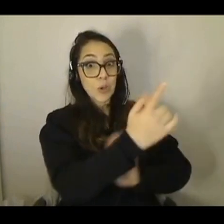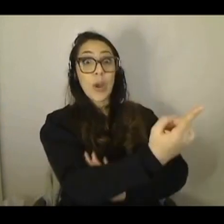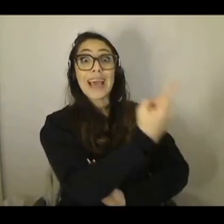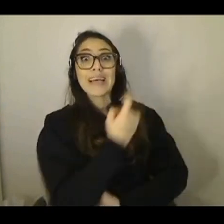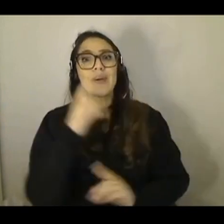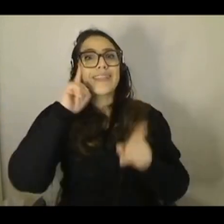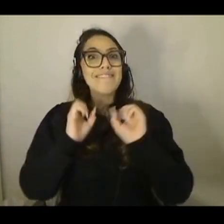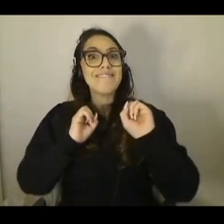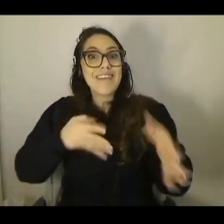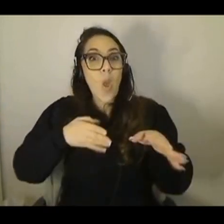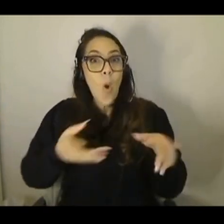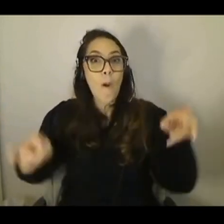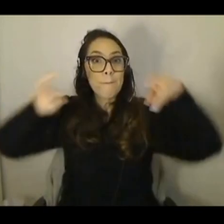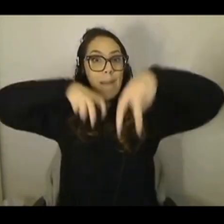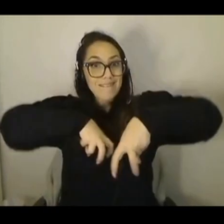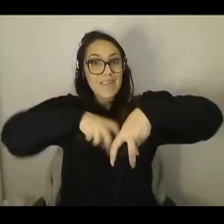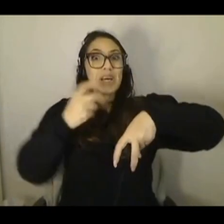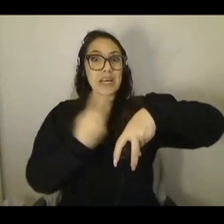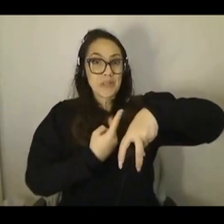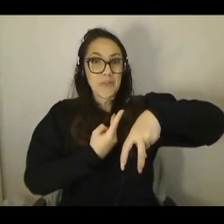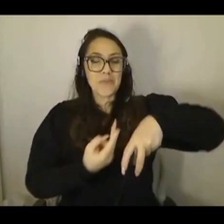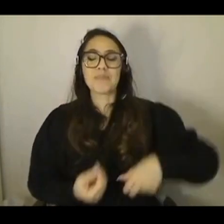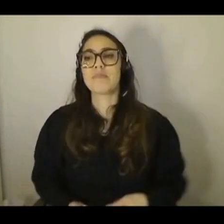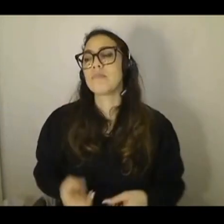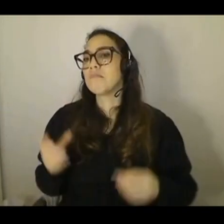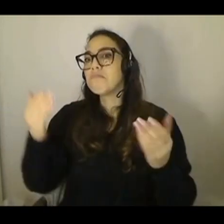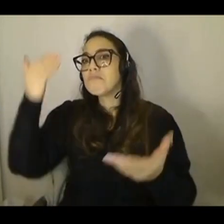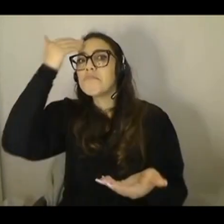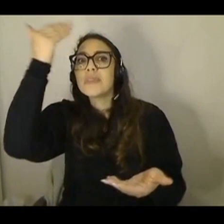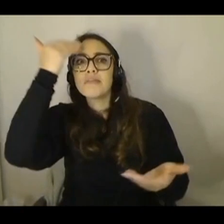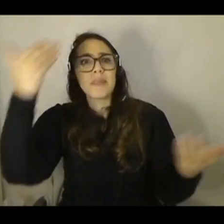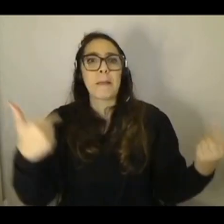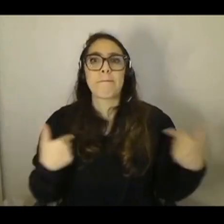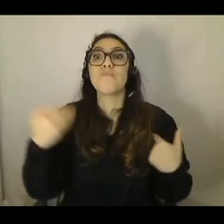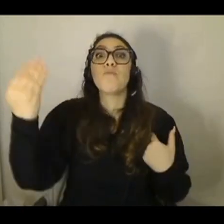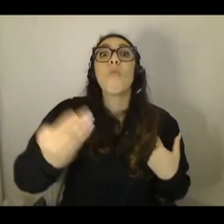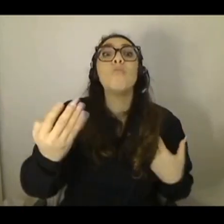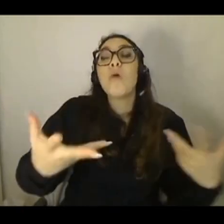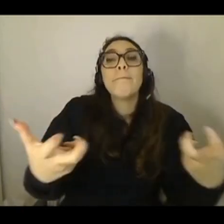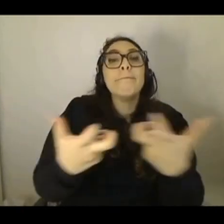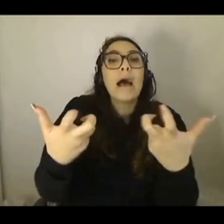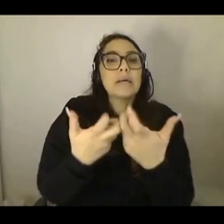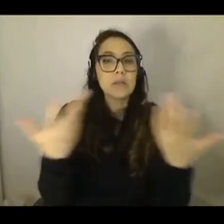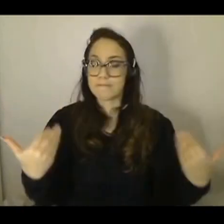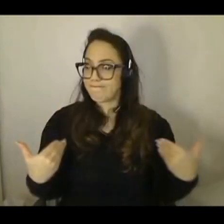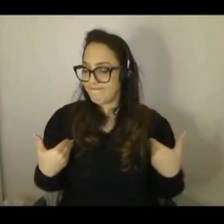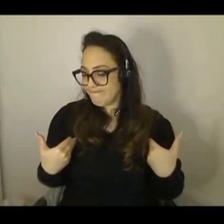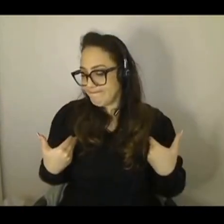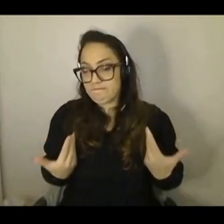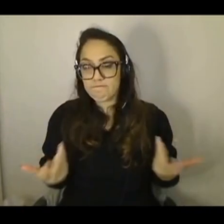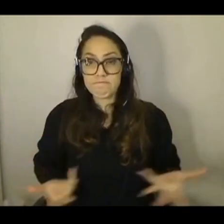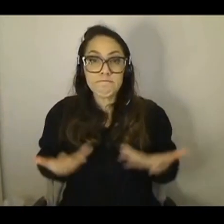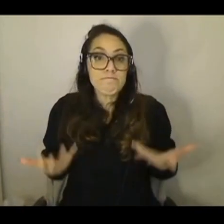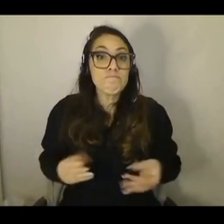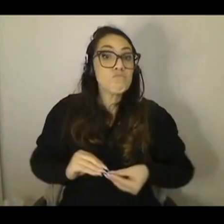Et parce qu'il disait, est-ce qu'on peut, si on en a besoin, parce que par exemple, on a des problèmes de